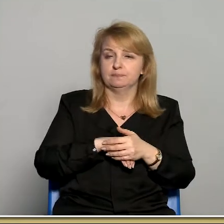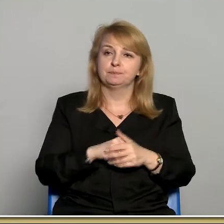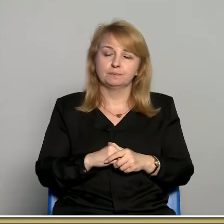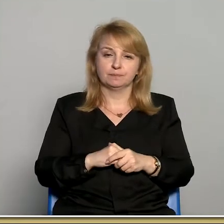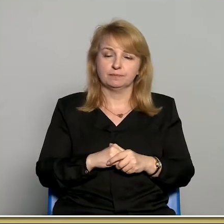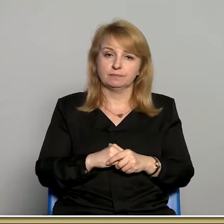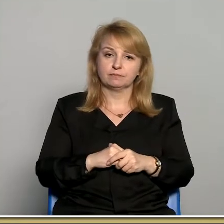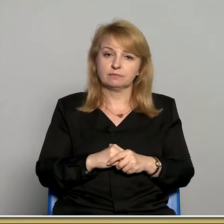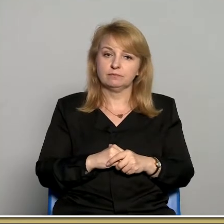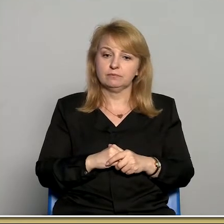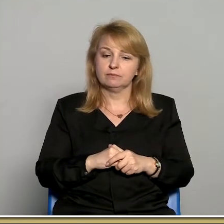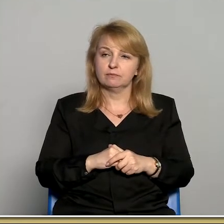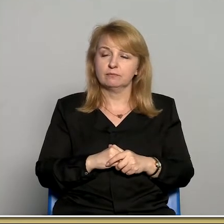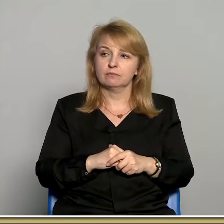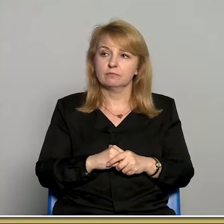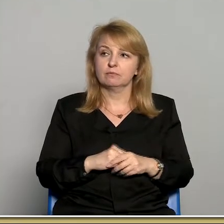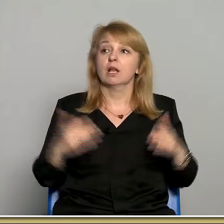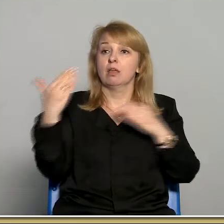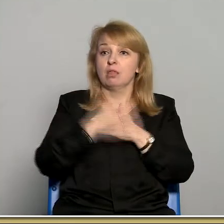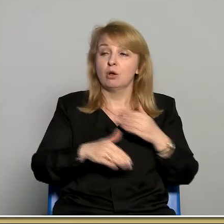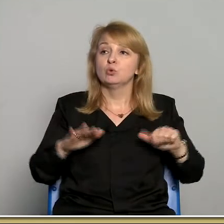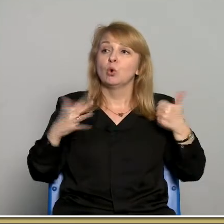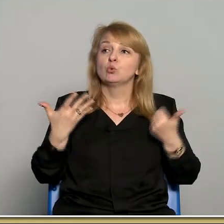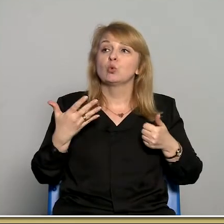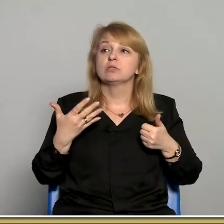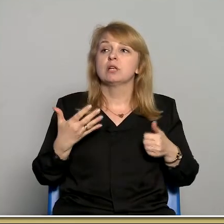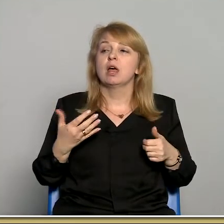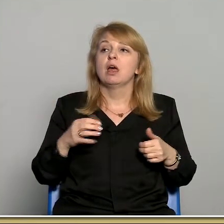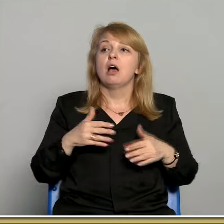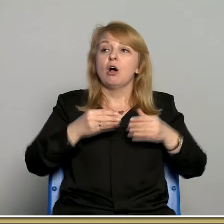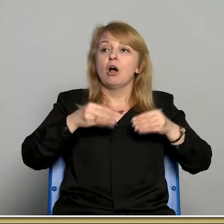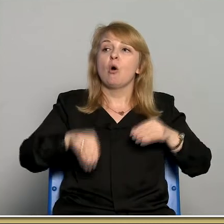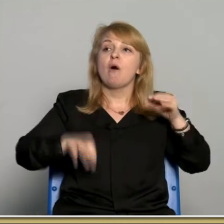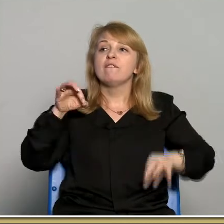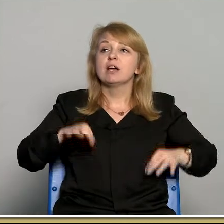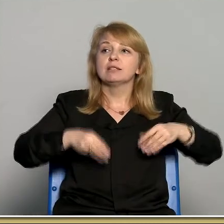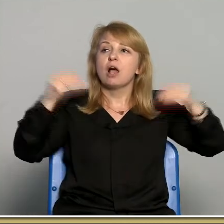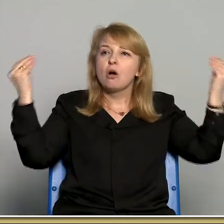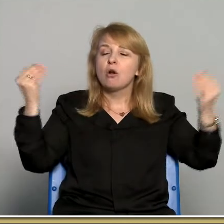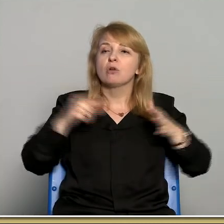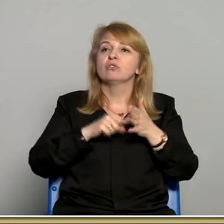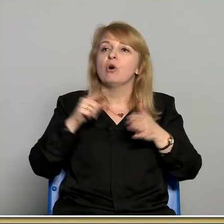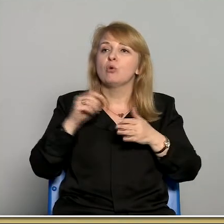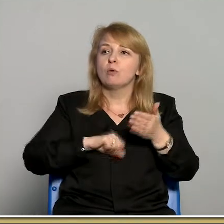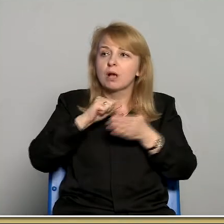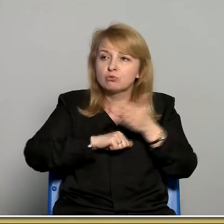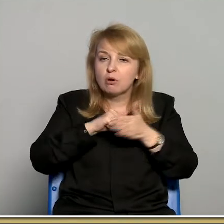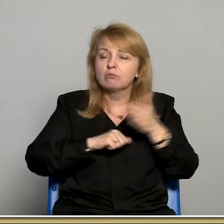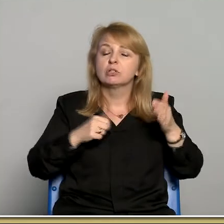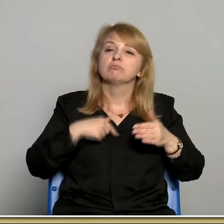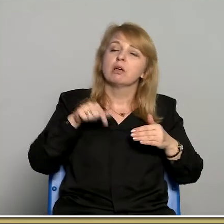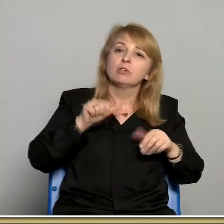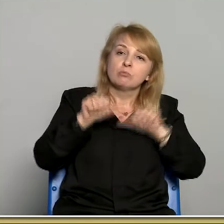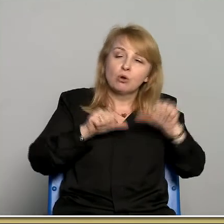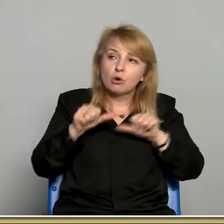tematycznych. No i w końcu szóste forum Rozwoju Mazowsza, czwarty kwartał, najprawdopodobniej październik tego